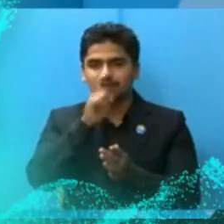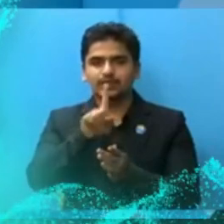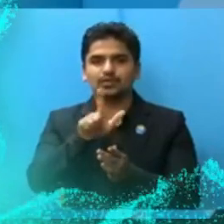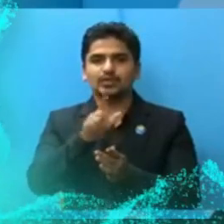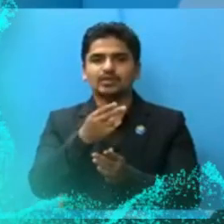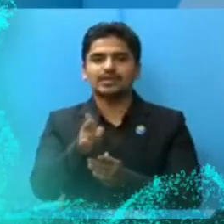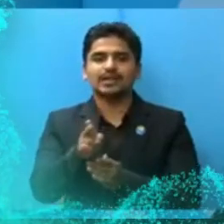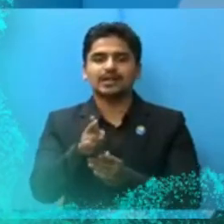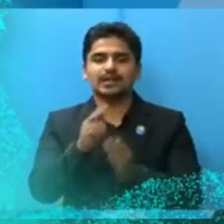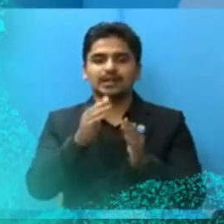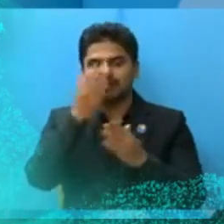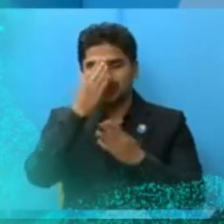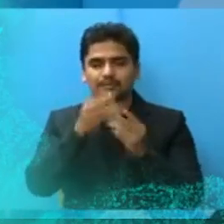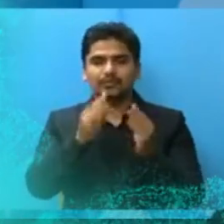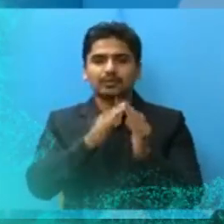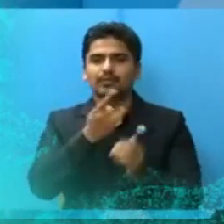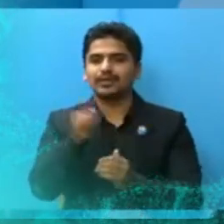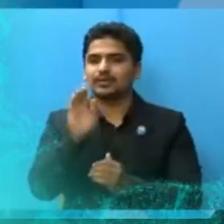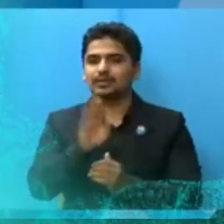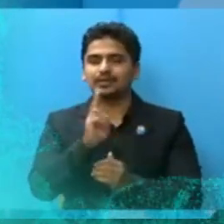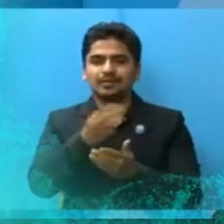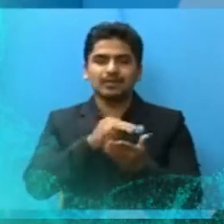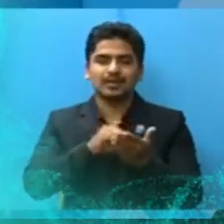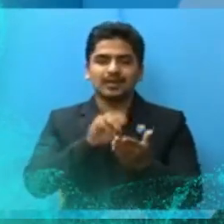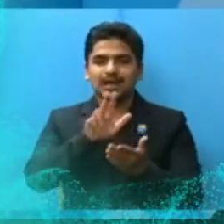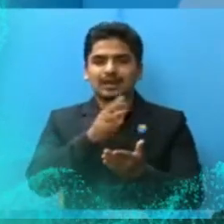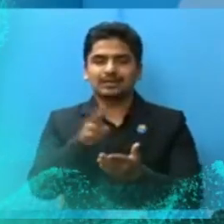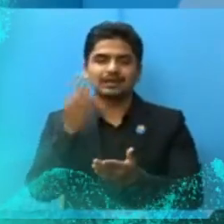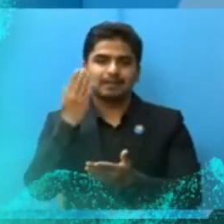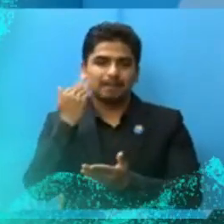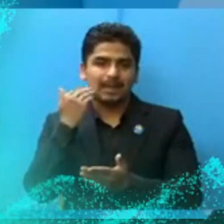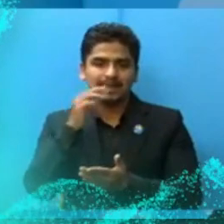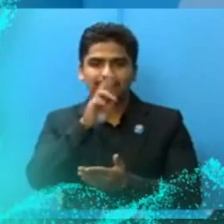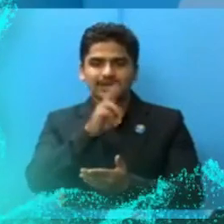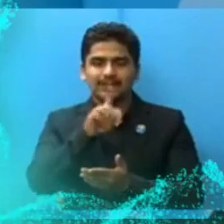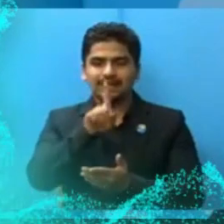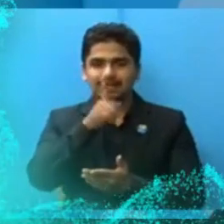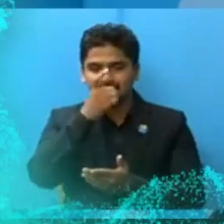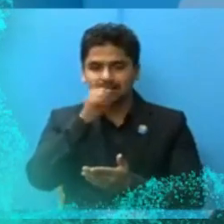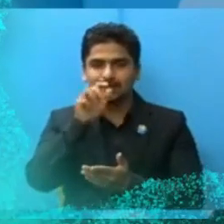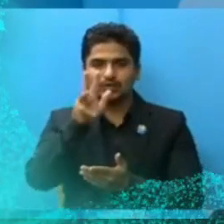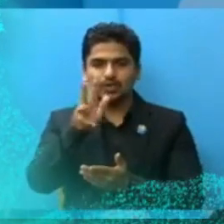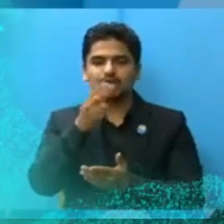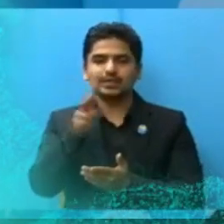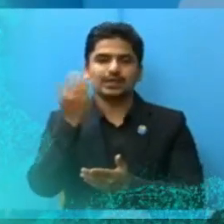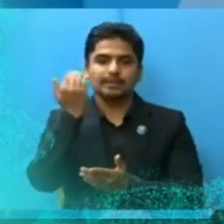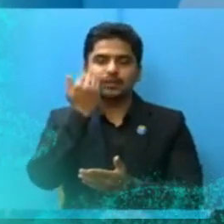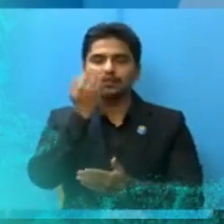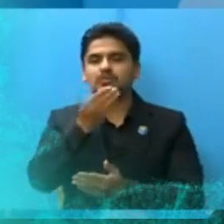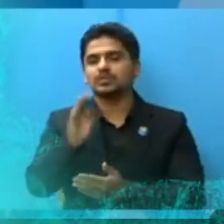117 जना डिस्चार्ज हुनुभएको छ। त्यसमध्ये 8 जना महिला हुनुहुन्छ र 109 जना पुरुष